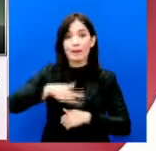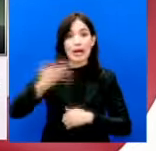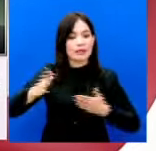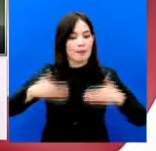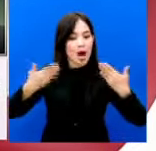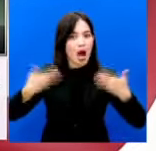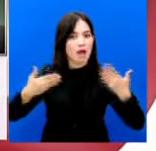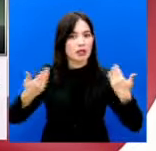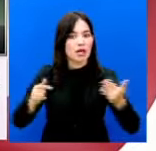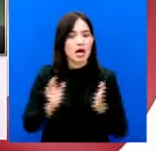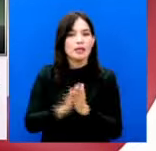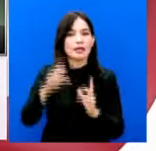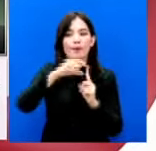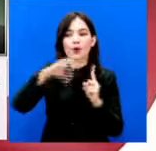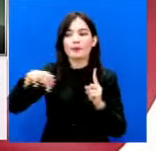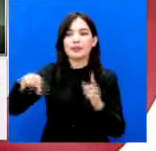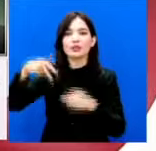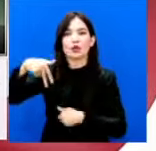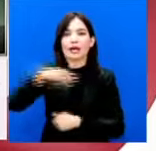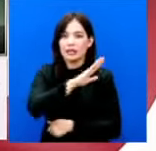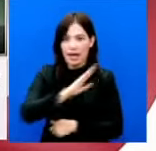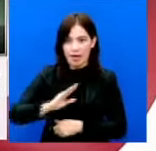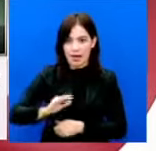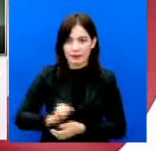bahagia berada di Provinsi Sulawesi Tenggara.